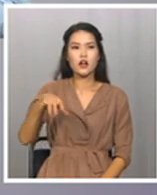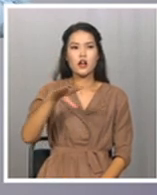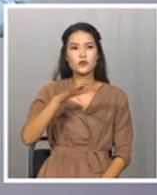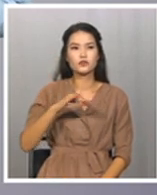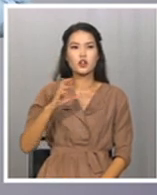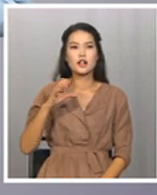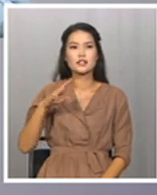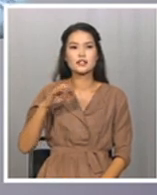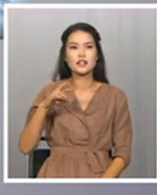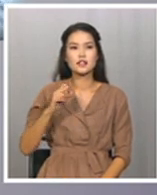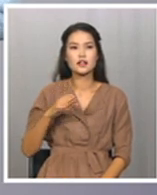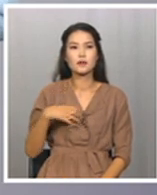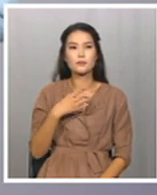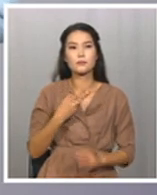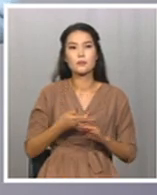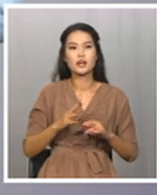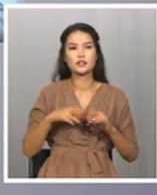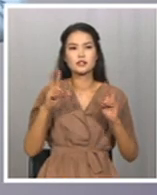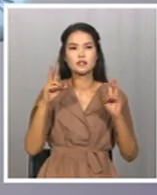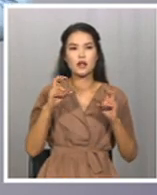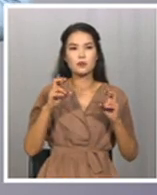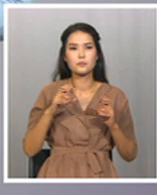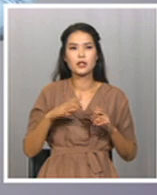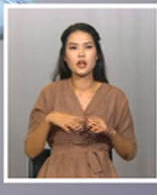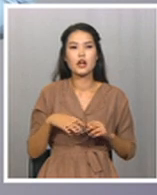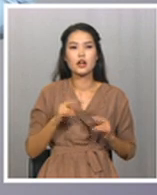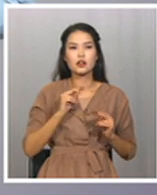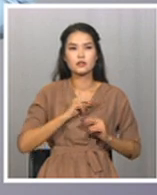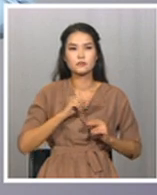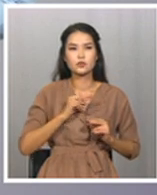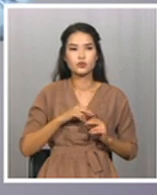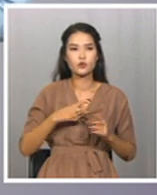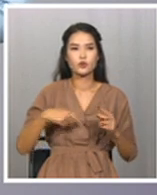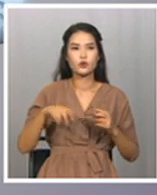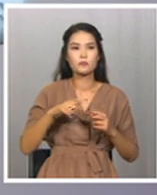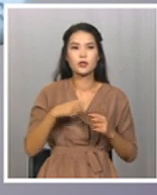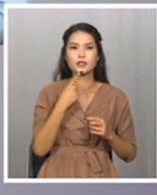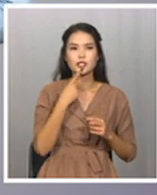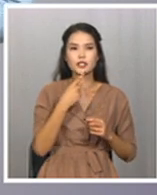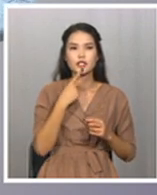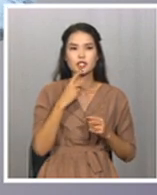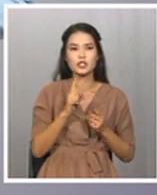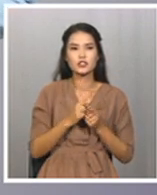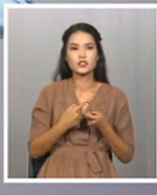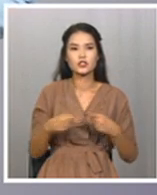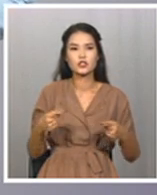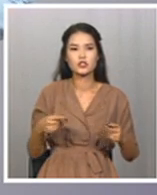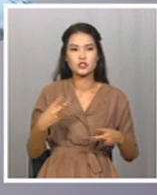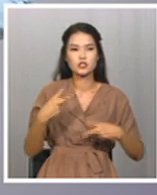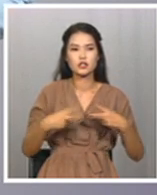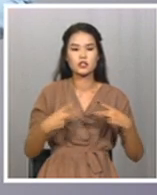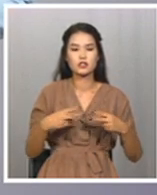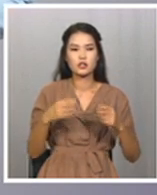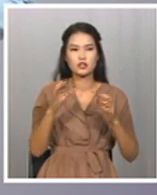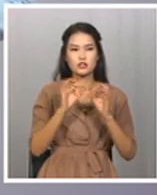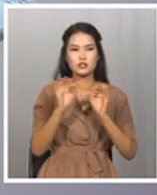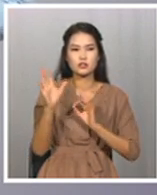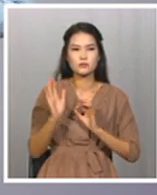әртүрлі стильдегі мәтіндердің тақырыбын, қызметін, құрылымын, тілдік ерекшелігін салыстыра